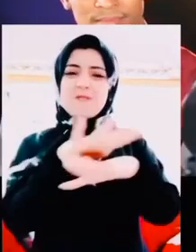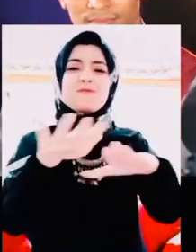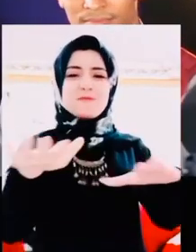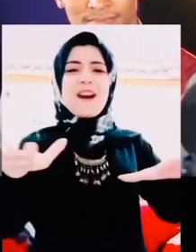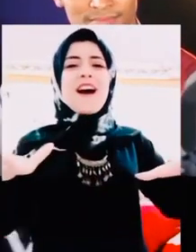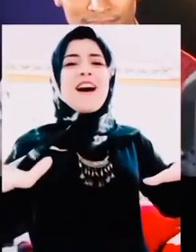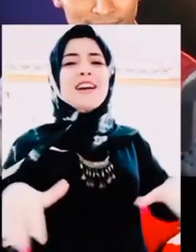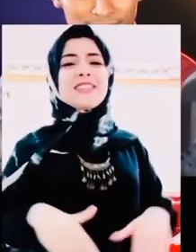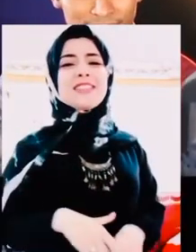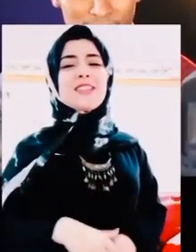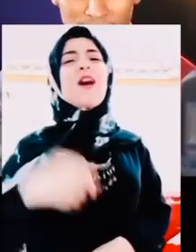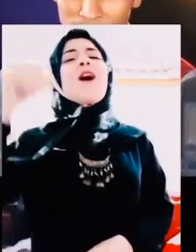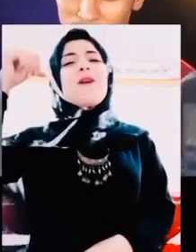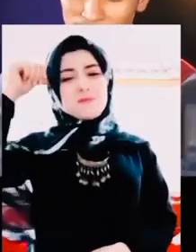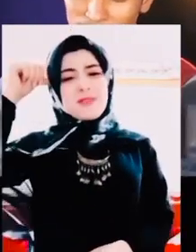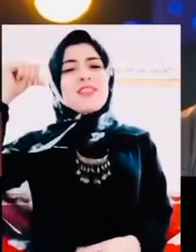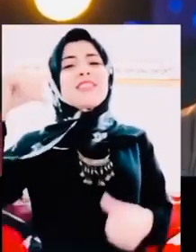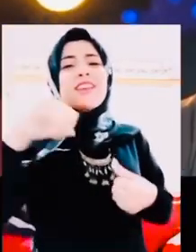شفيع الأمة،